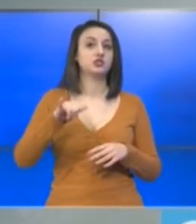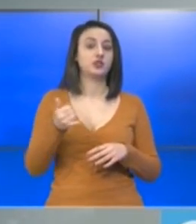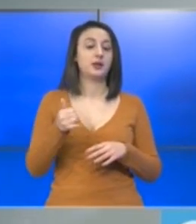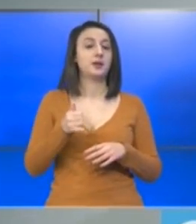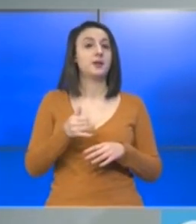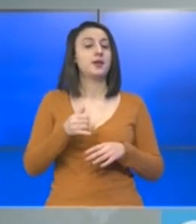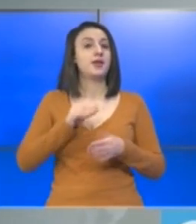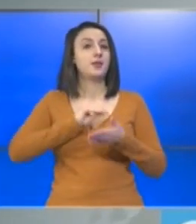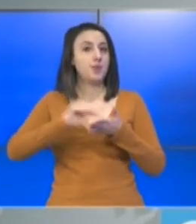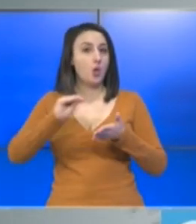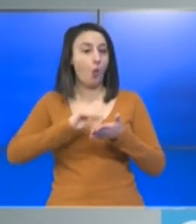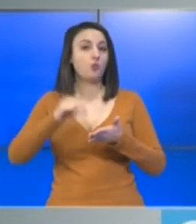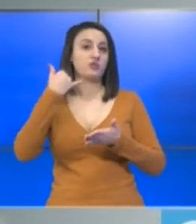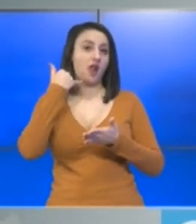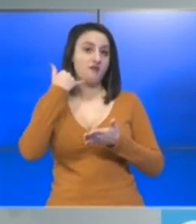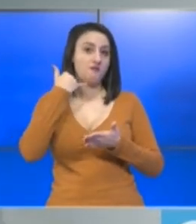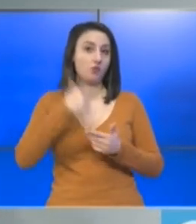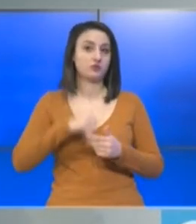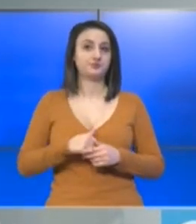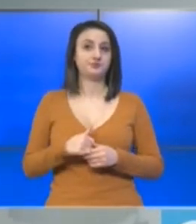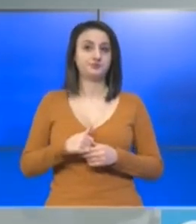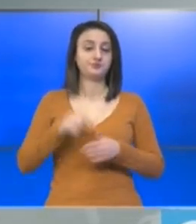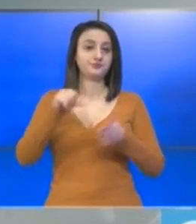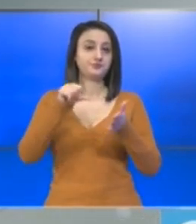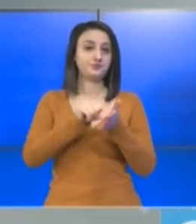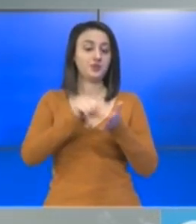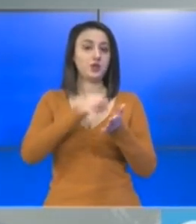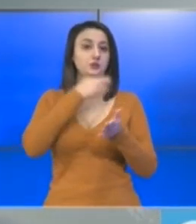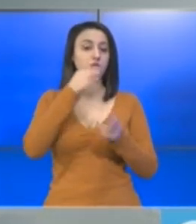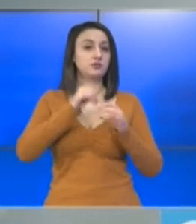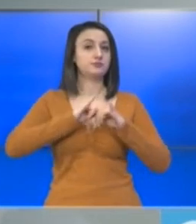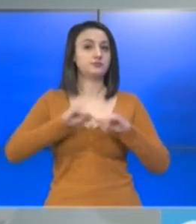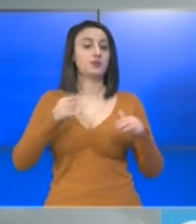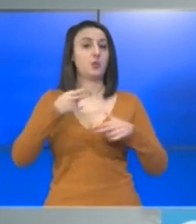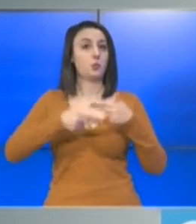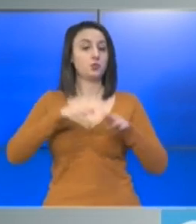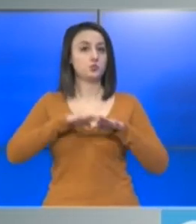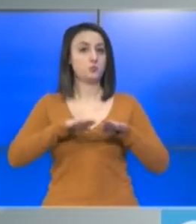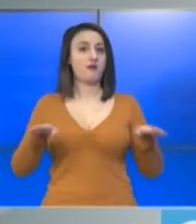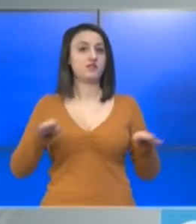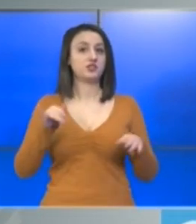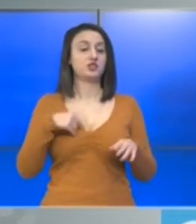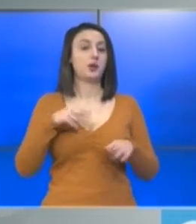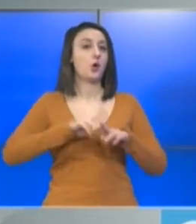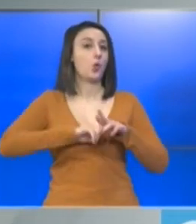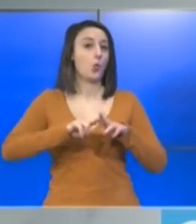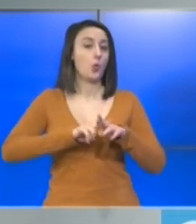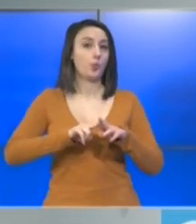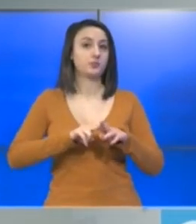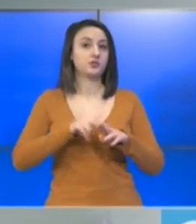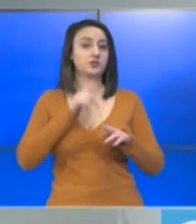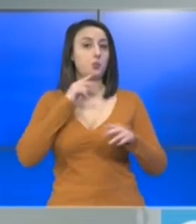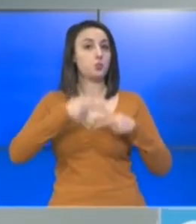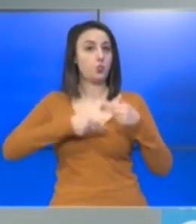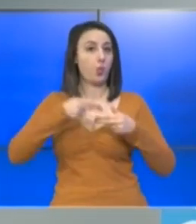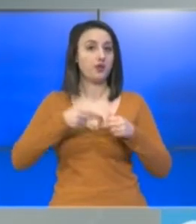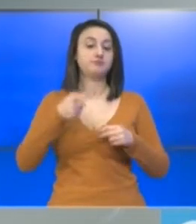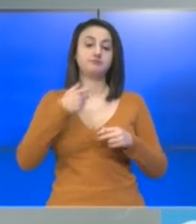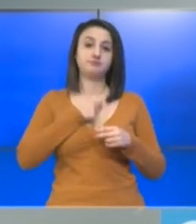centrul pentru prevenirea și controlul bolilor american enumera contaminarea de pe suprafețe solide prin modalitățile în care comit